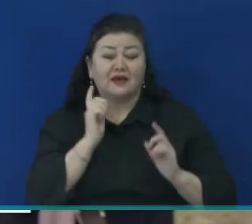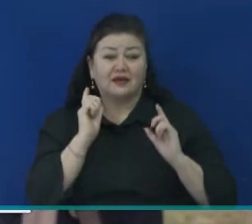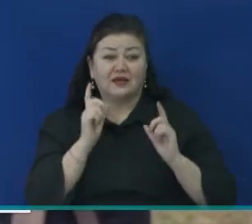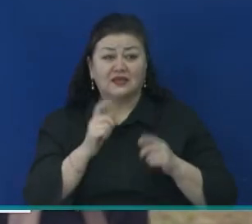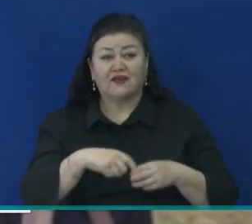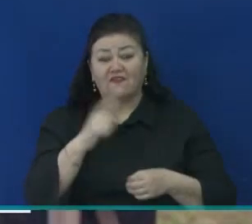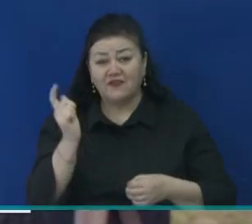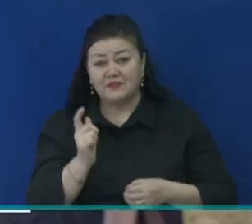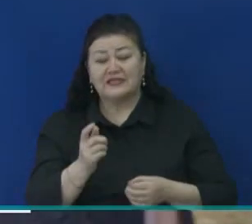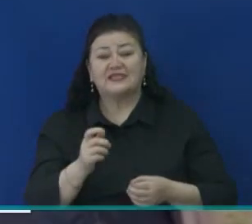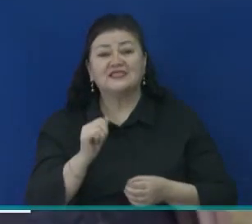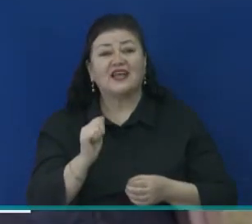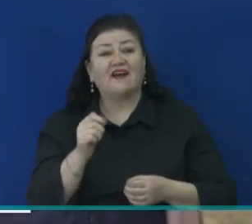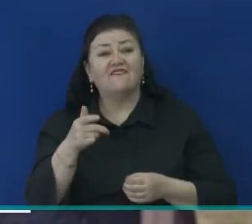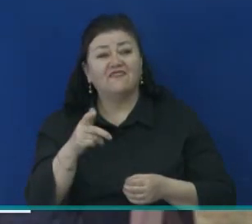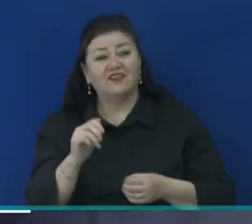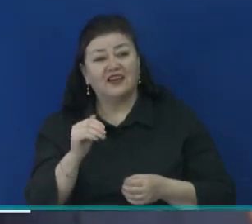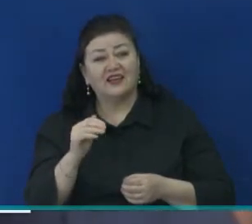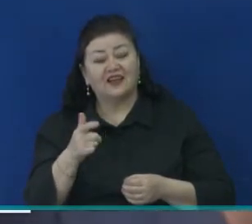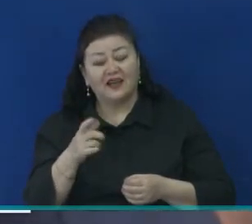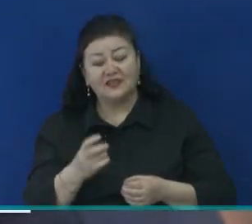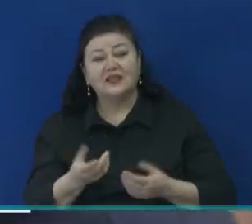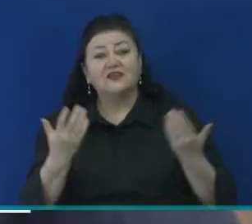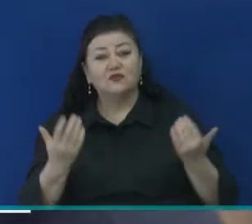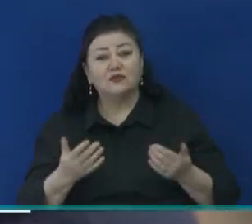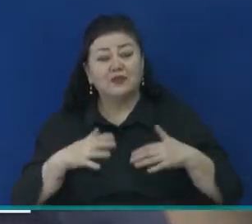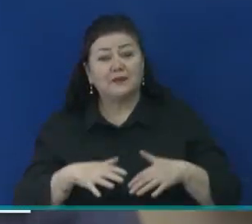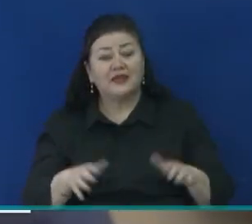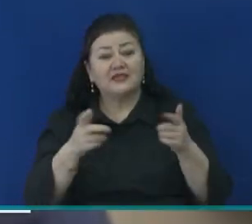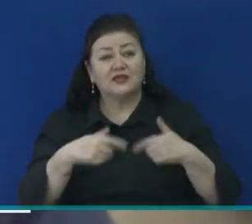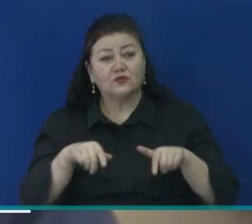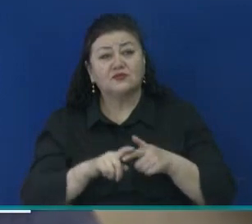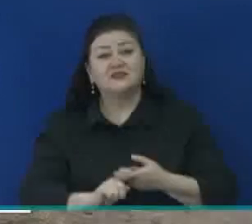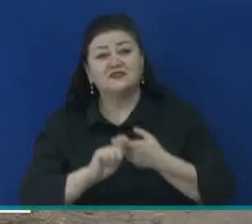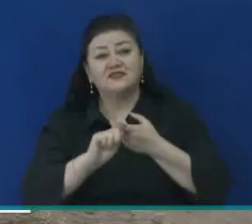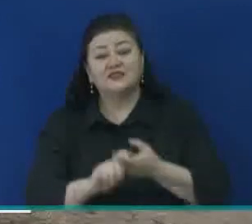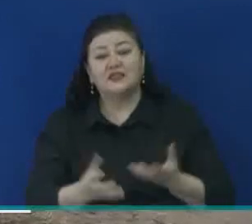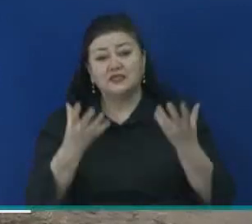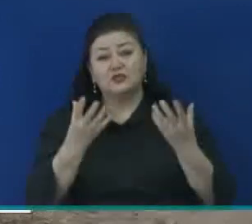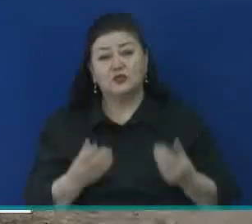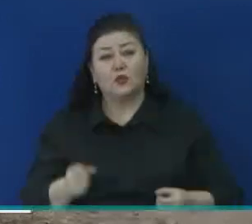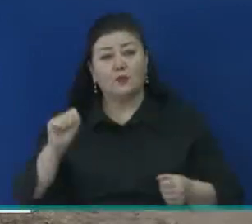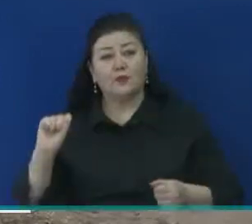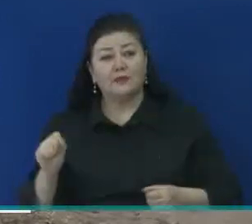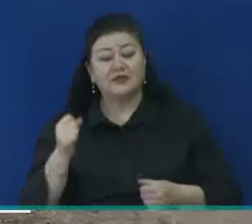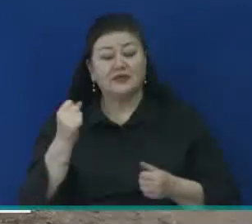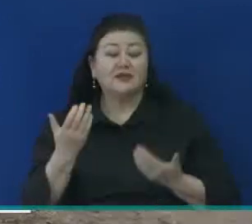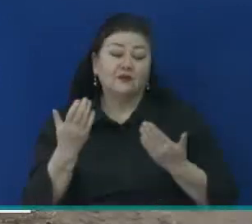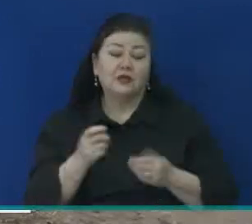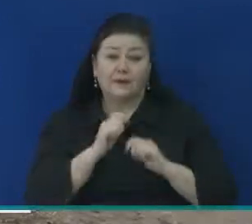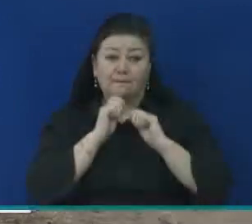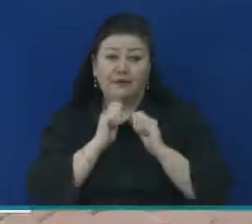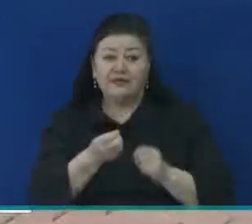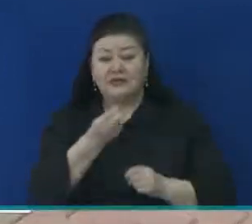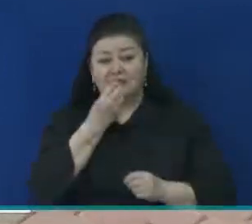отан қорғаушылар күні мен 9 мамыр жеңіс күніне орай ұйымдастырылды. Әскери қызметкерлер батырлардың рухына тағзым етіп, ескерткішке